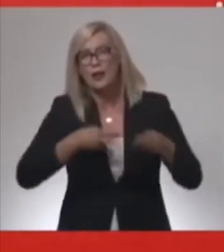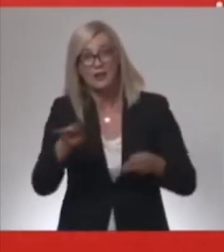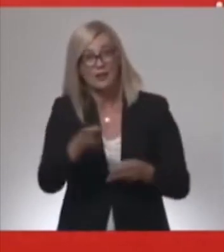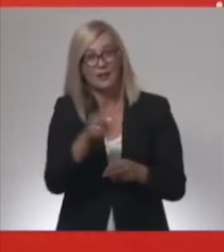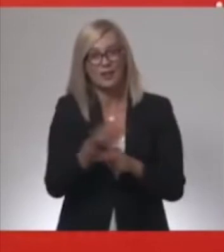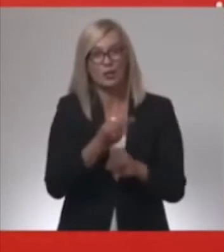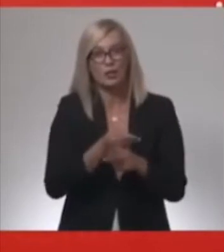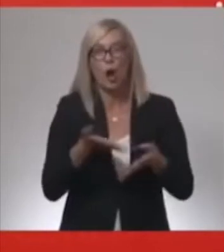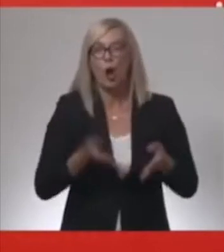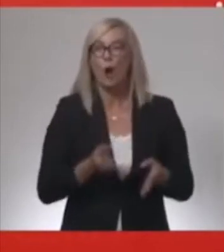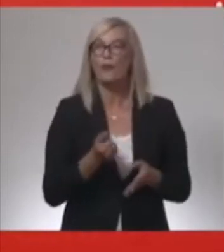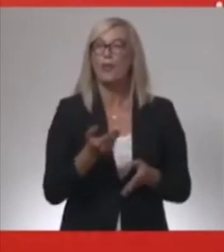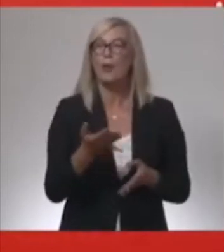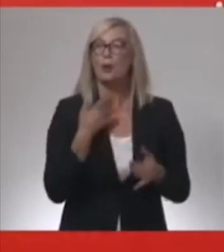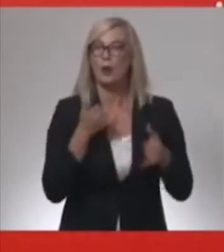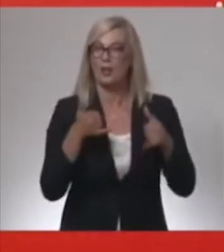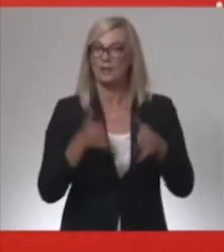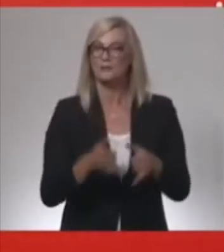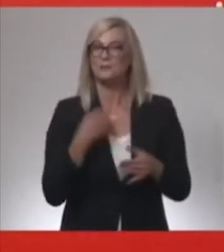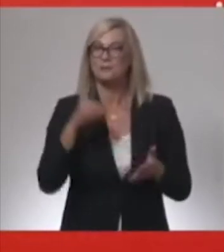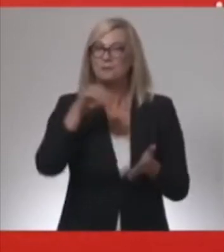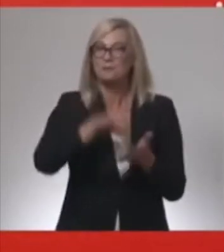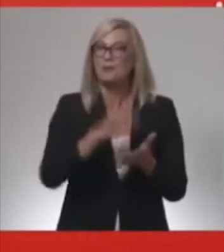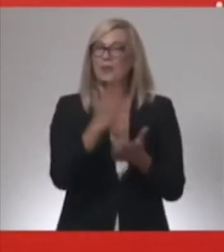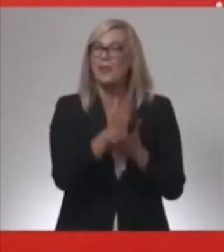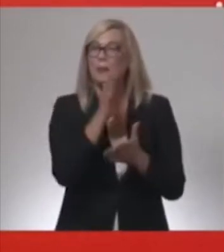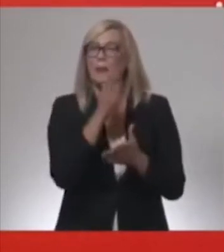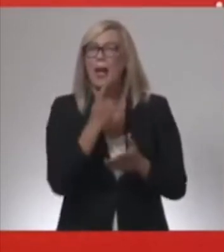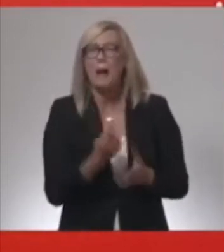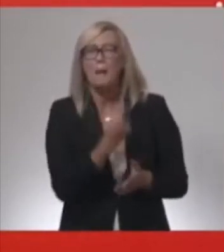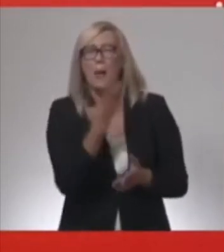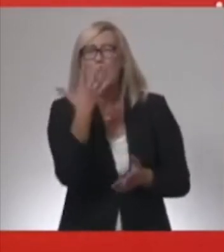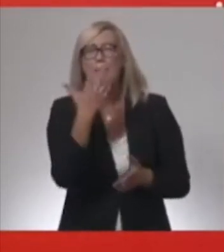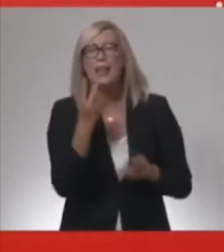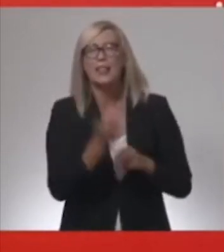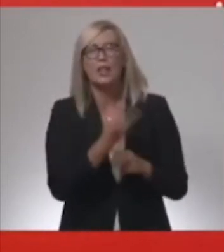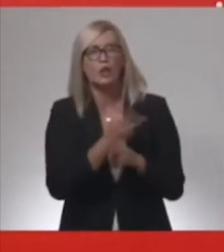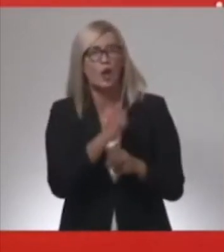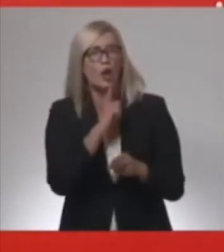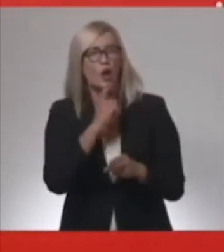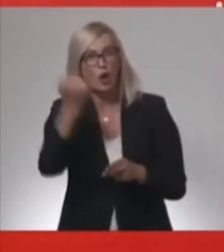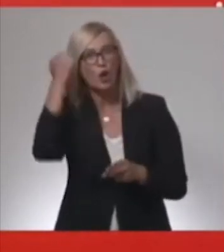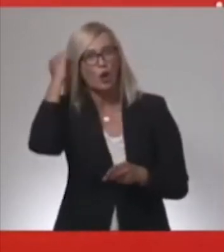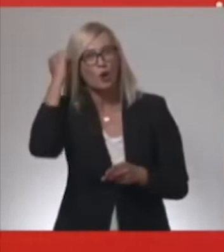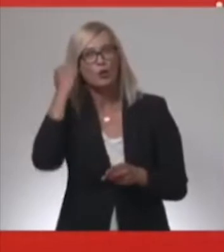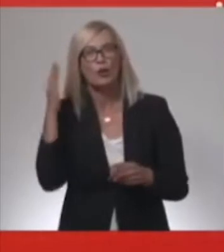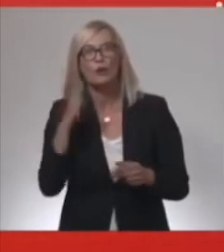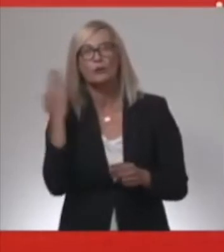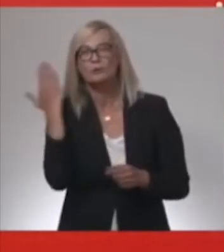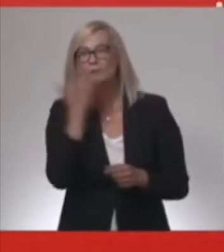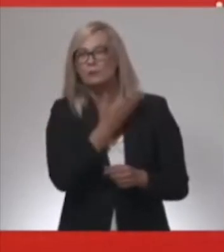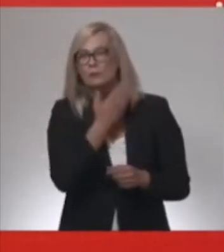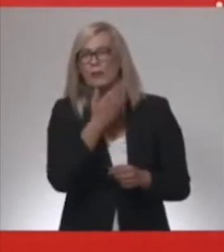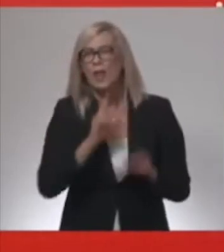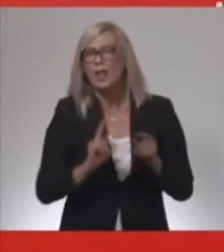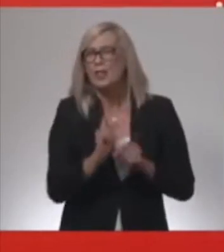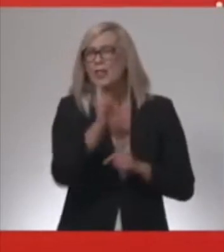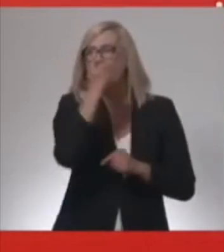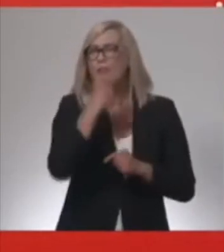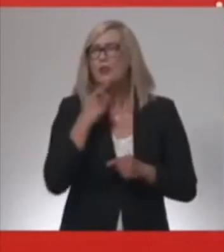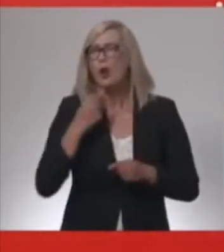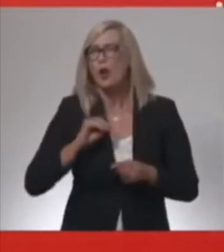vendeve. Këto numra që i përmenda e vendosin vendin tonë mes 5 shteteve të para që Kosova ka